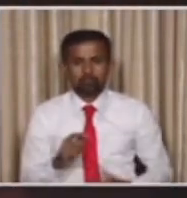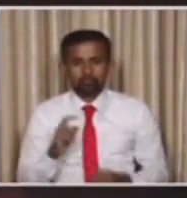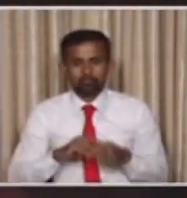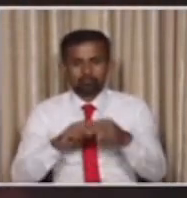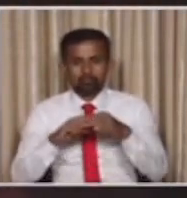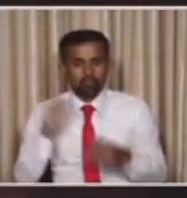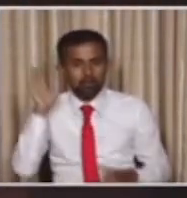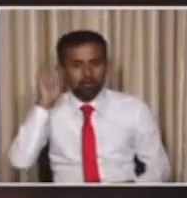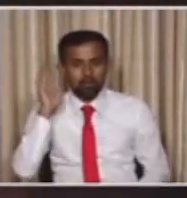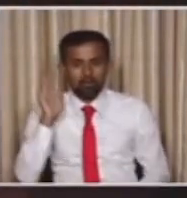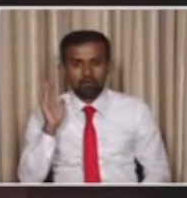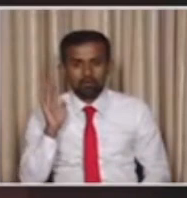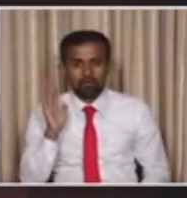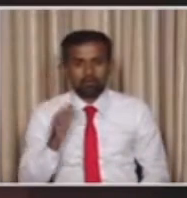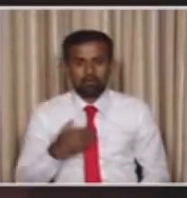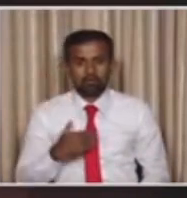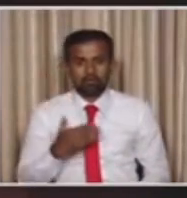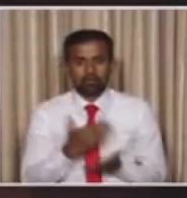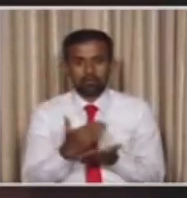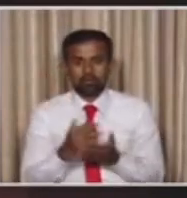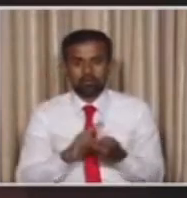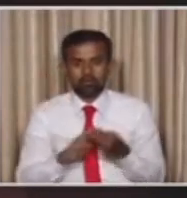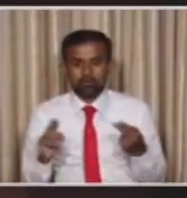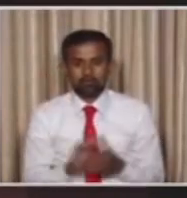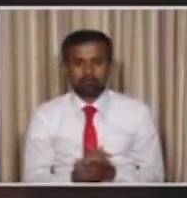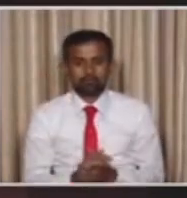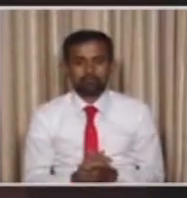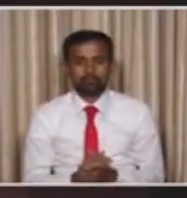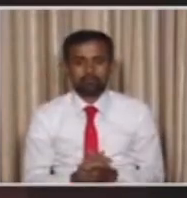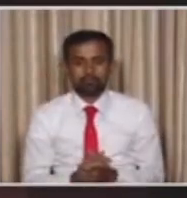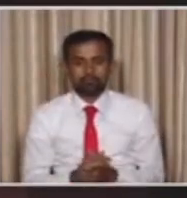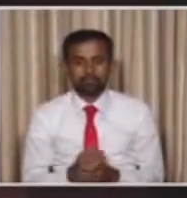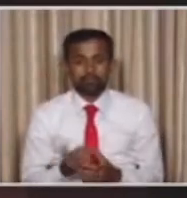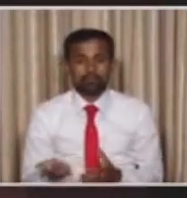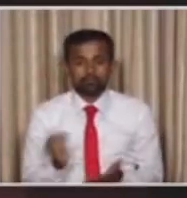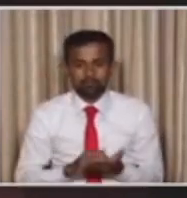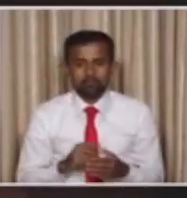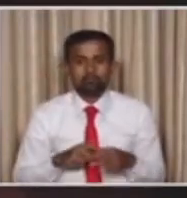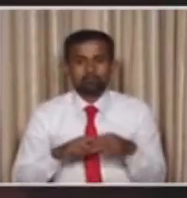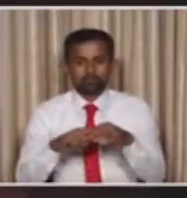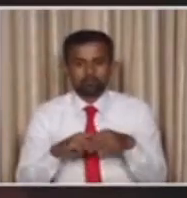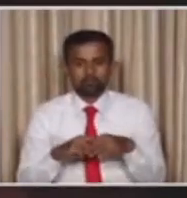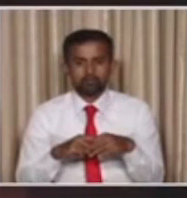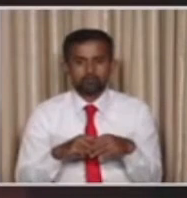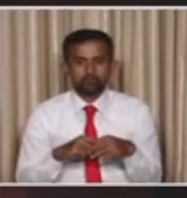අහන්නේ. කරුණාකරලා බාධා කරන්න එපා. මං නැවත අහනවා ප්‍රශ්නේ.